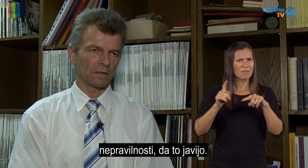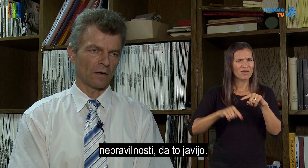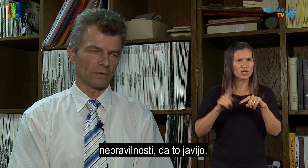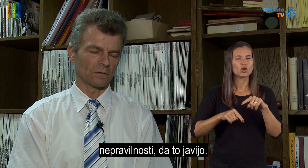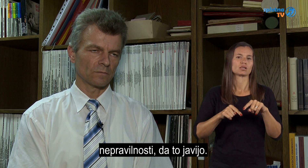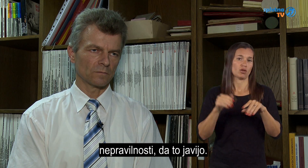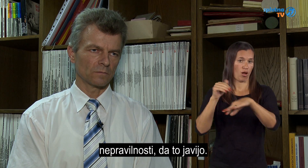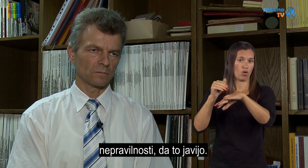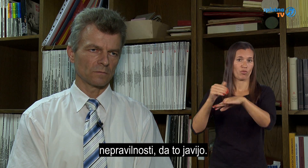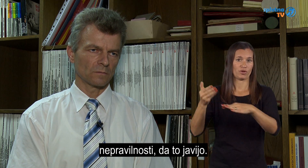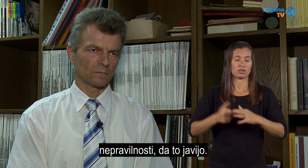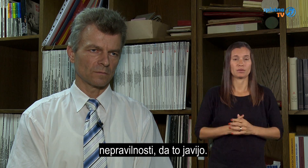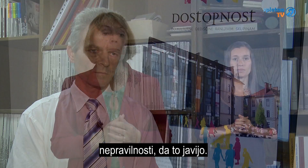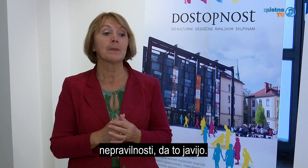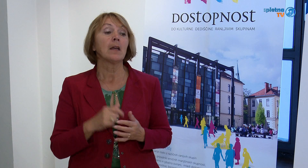stvar javijo.